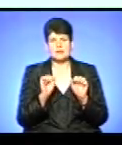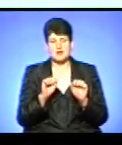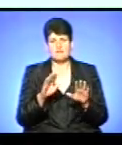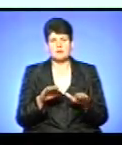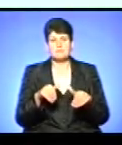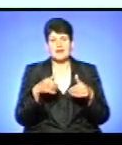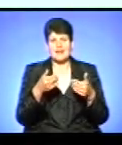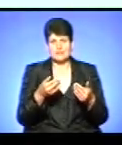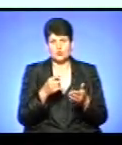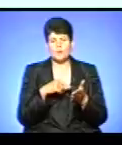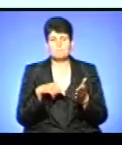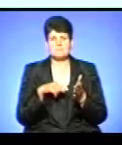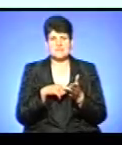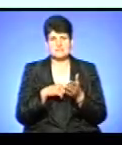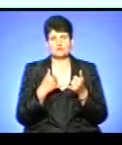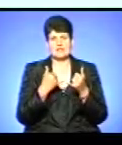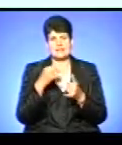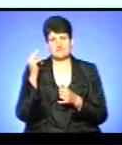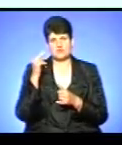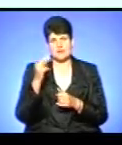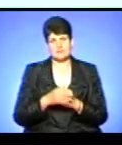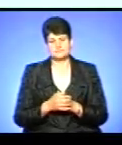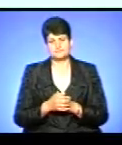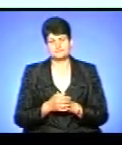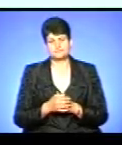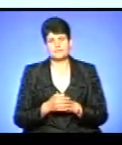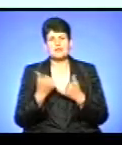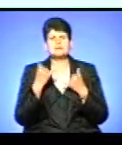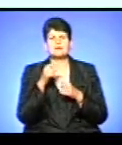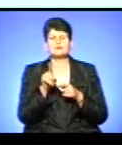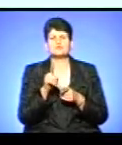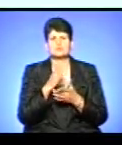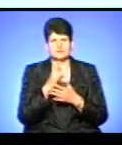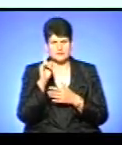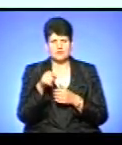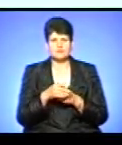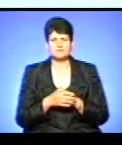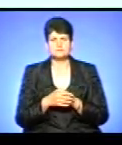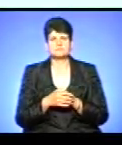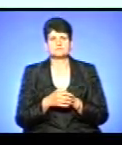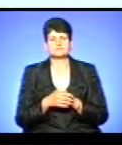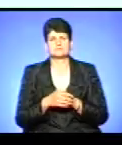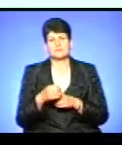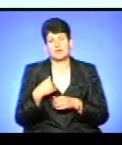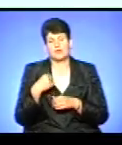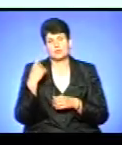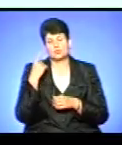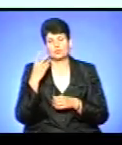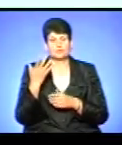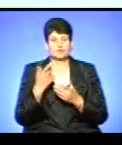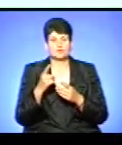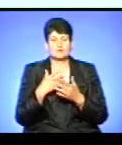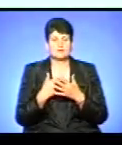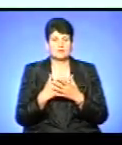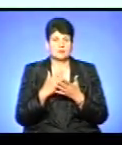передано місту для навчання. Зараз що там відбувається, чи ви знаєте? Ну, я думаю, що мав би